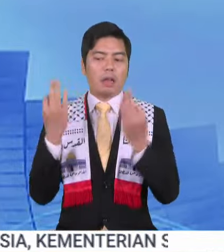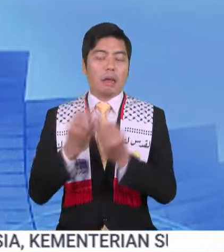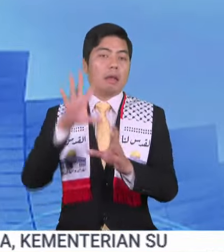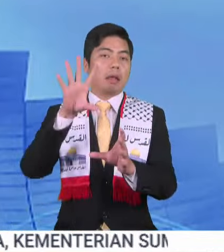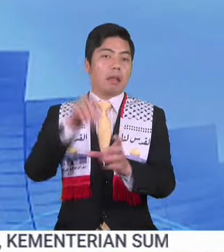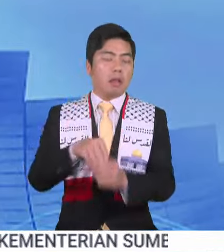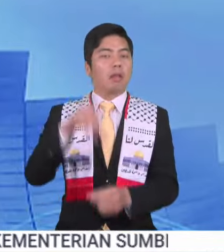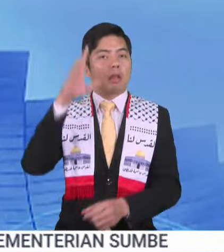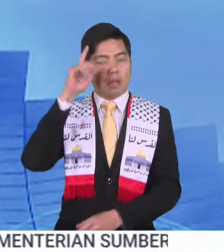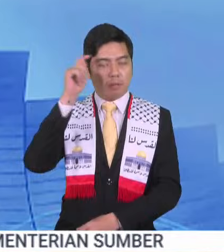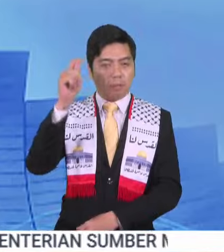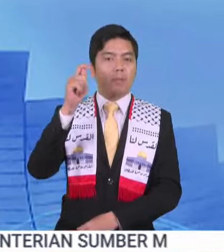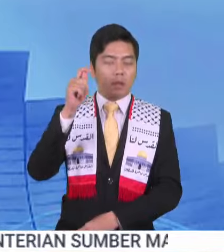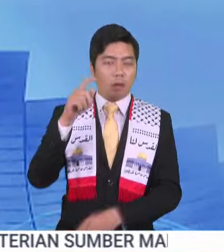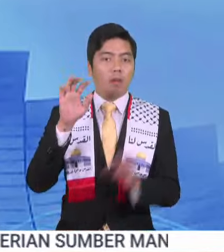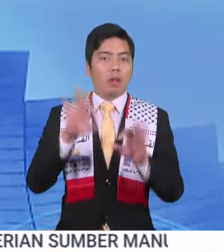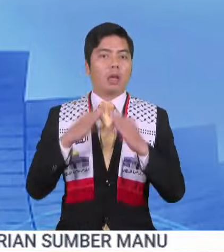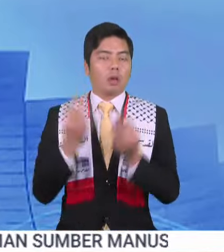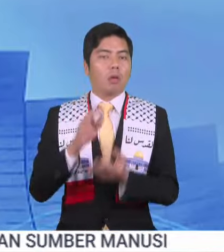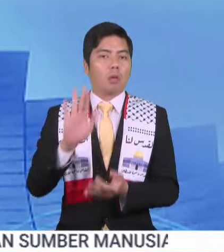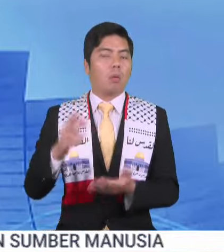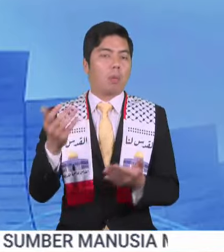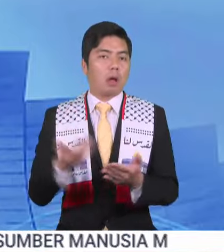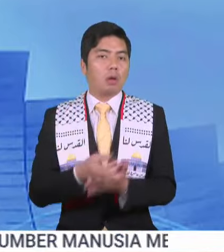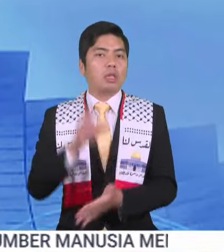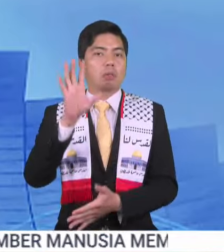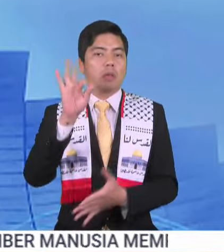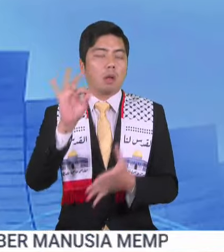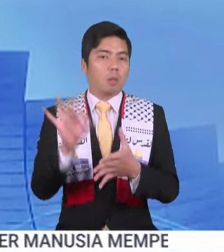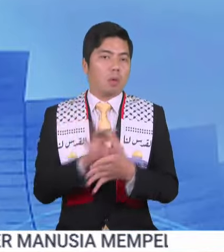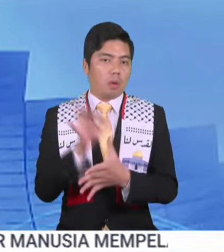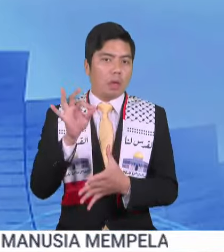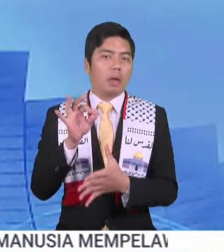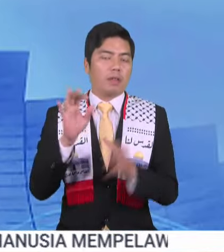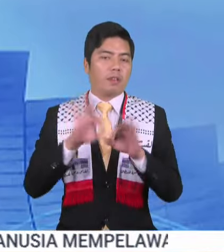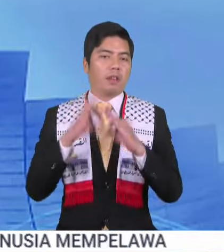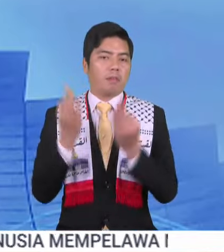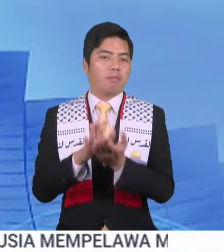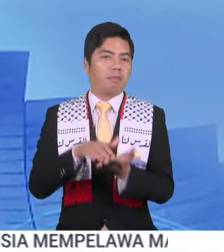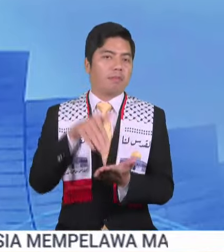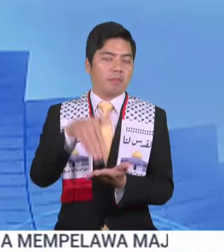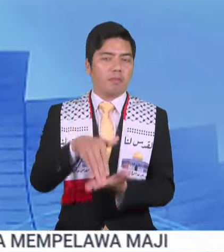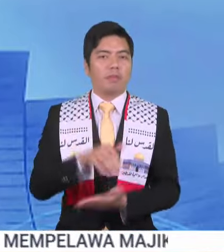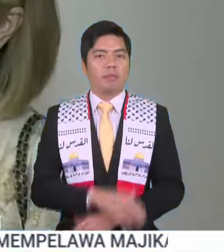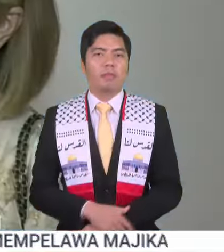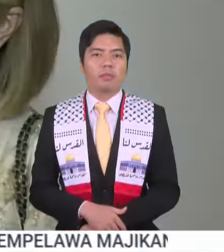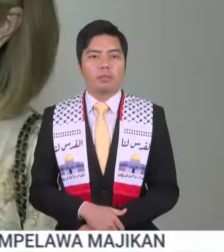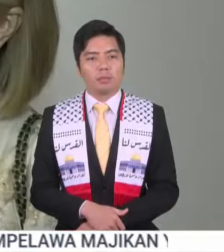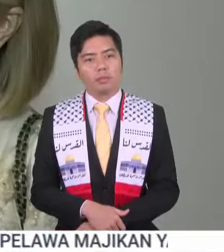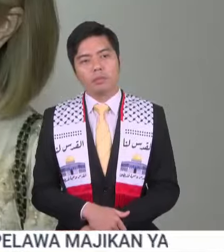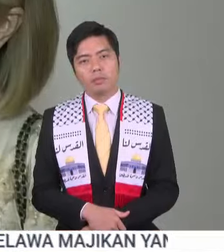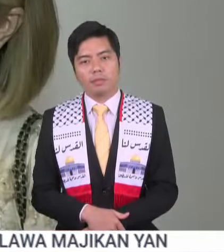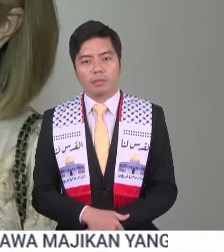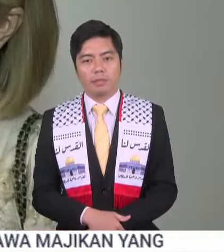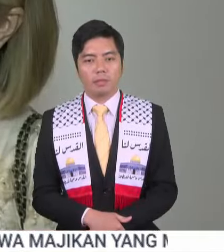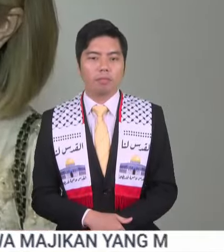Terengganu. Pasangan itu baru sahaja 9 bulan melayari bahtera rumah tangga.